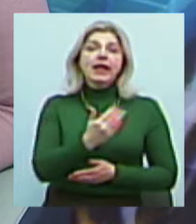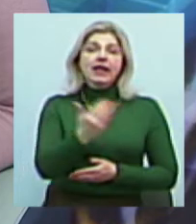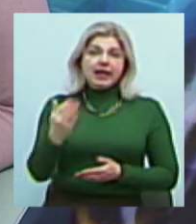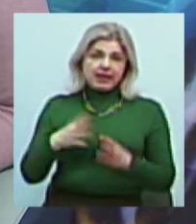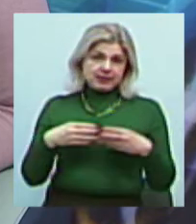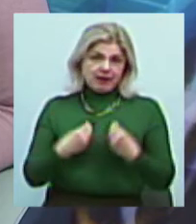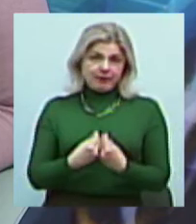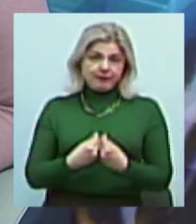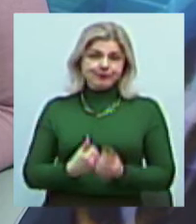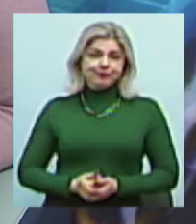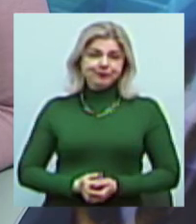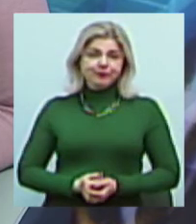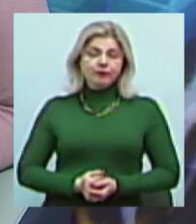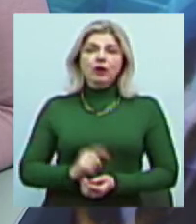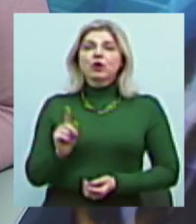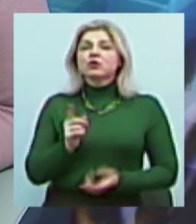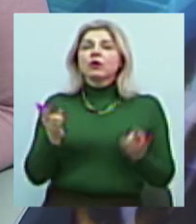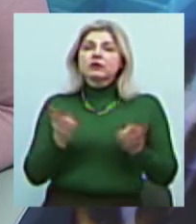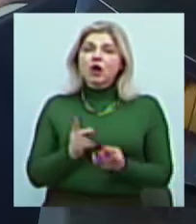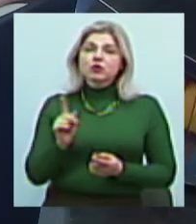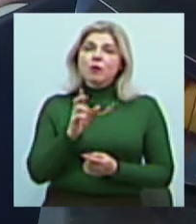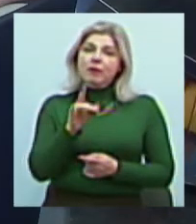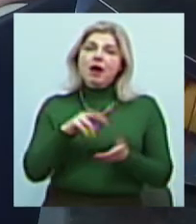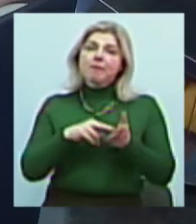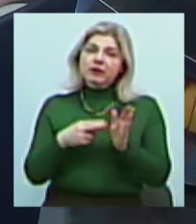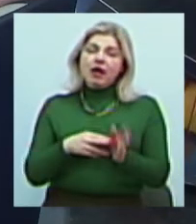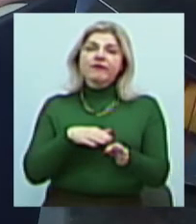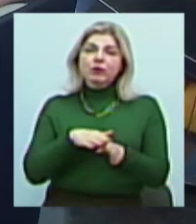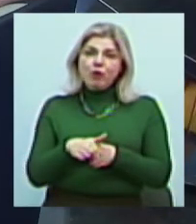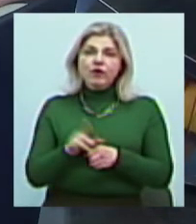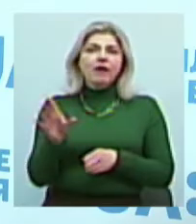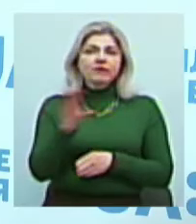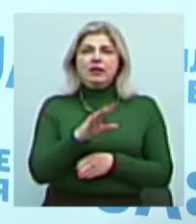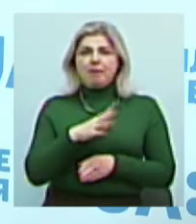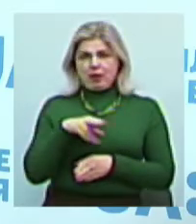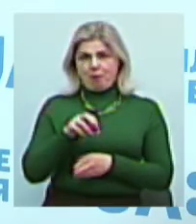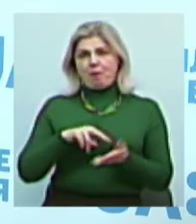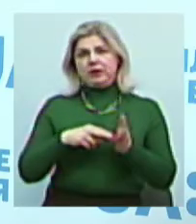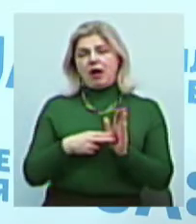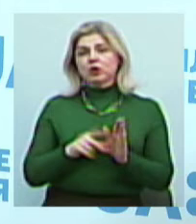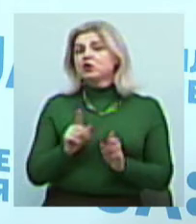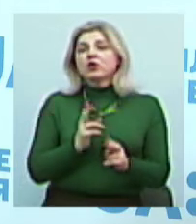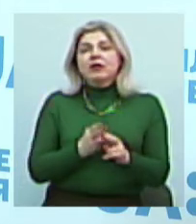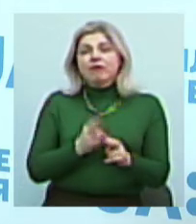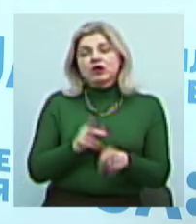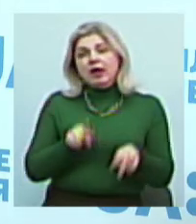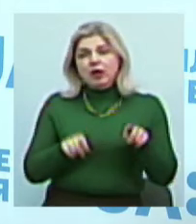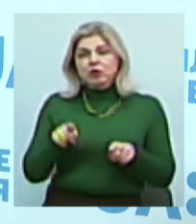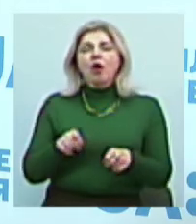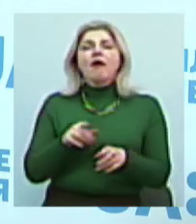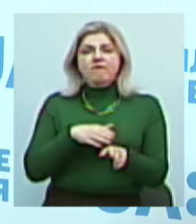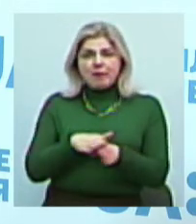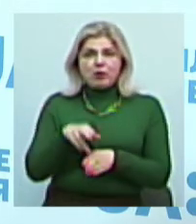що потрібно для того, щоб план все ж таки відбувався і щоб все йшло по плану? Що заважає іноді йти по